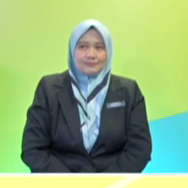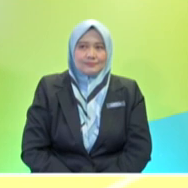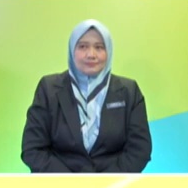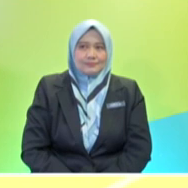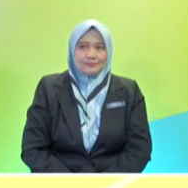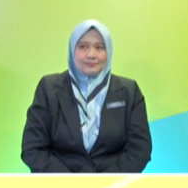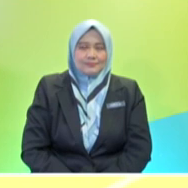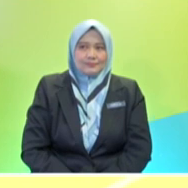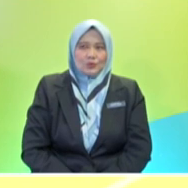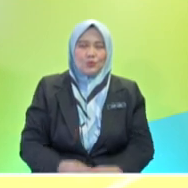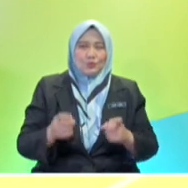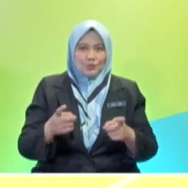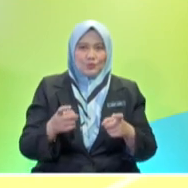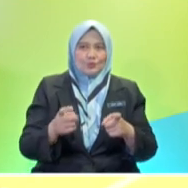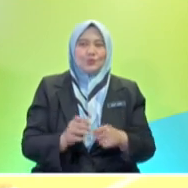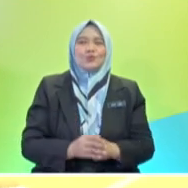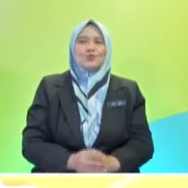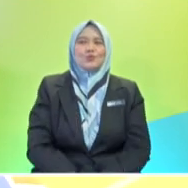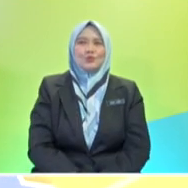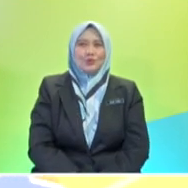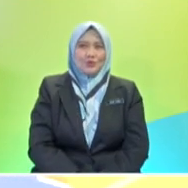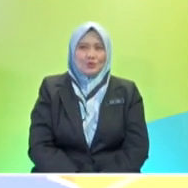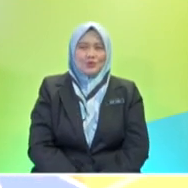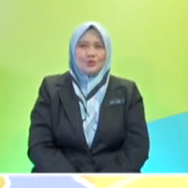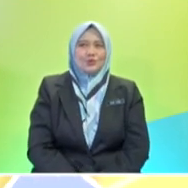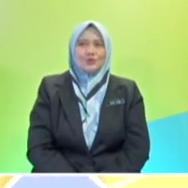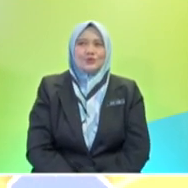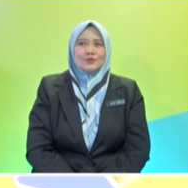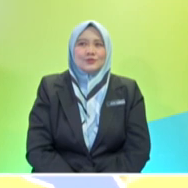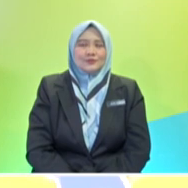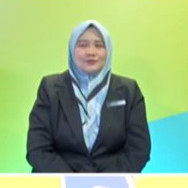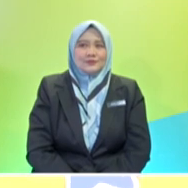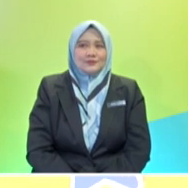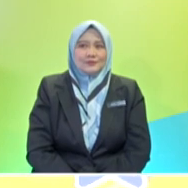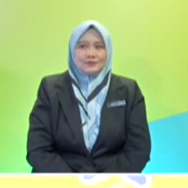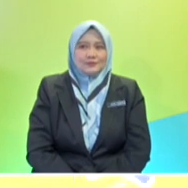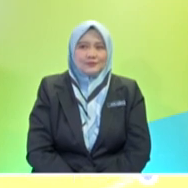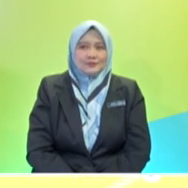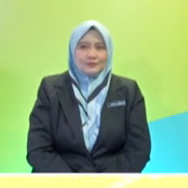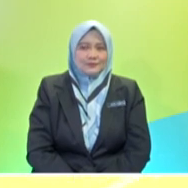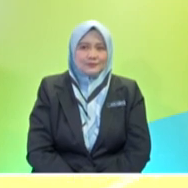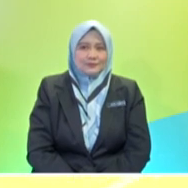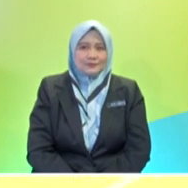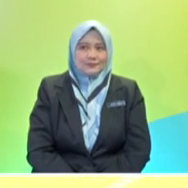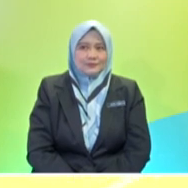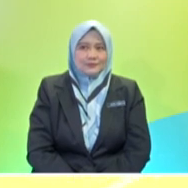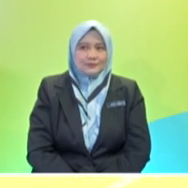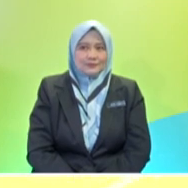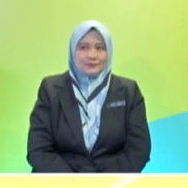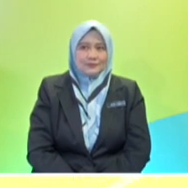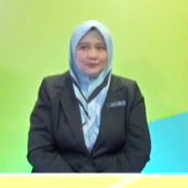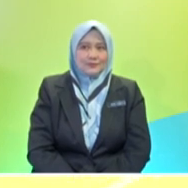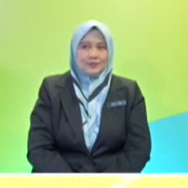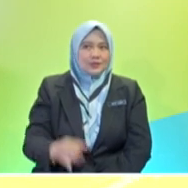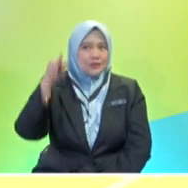Wah, lajunya kumpulan selamat. Ya. Ha. Wah, okay. Cepatnya. Tadi Umairah dah eja. Ya. Kita minta Irfan pula